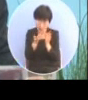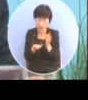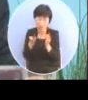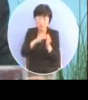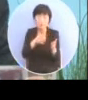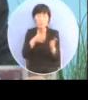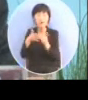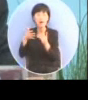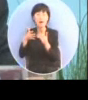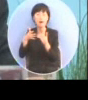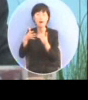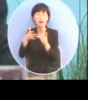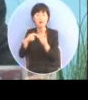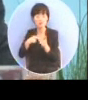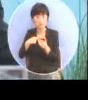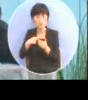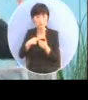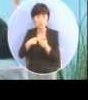được đâu.